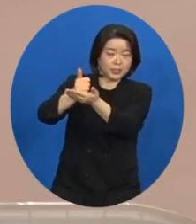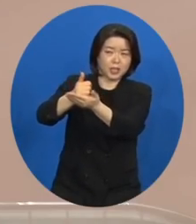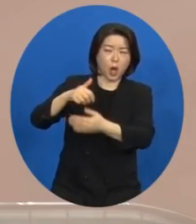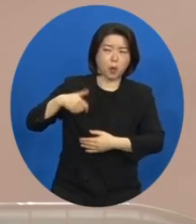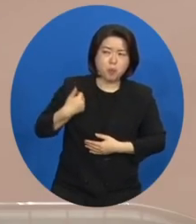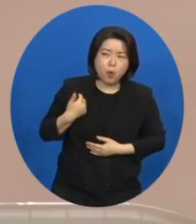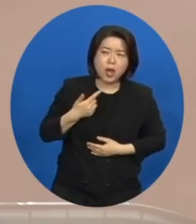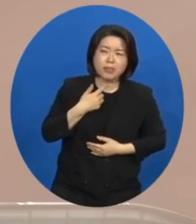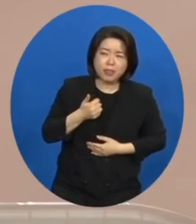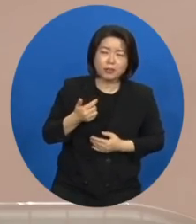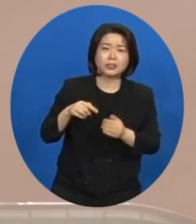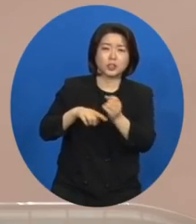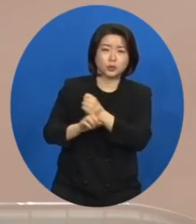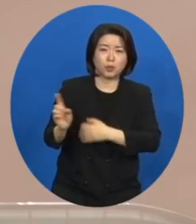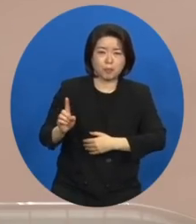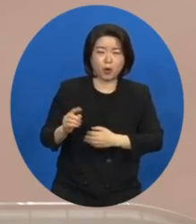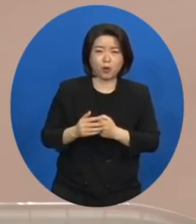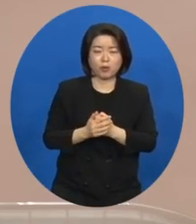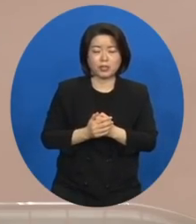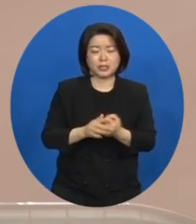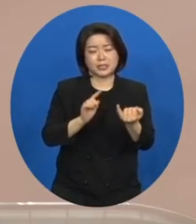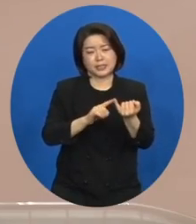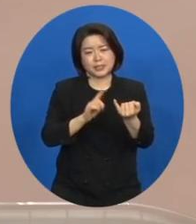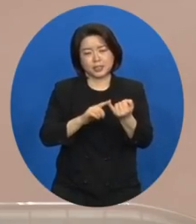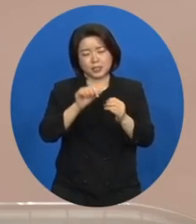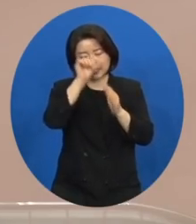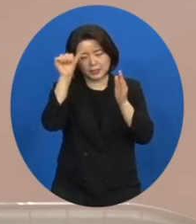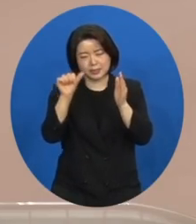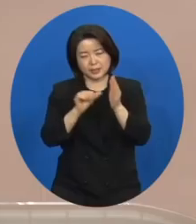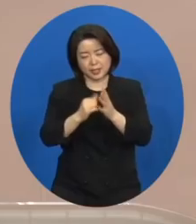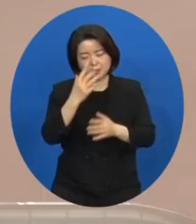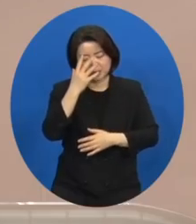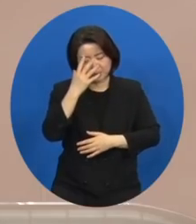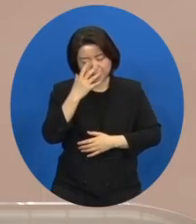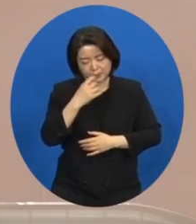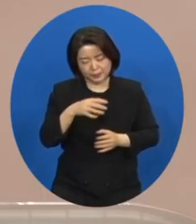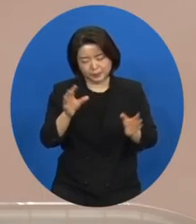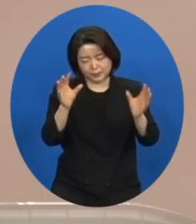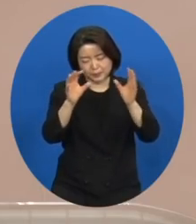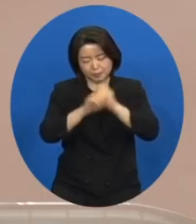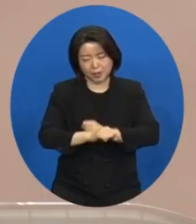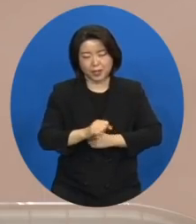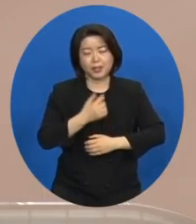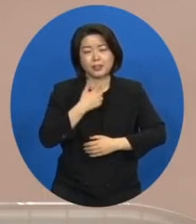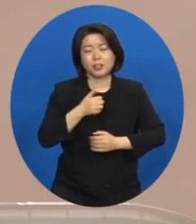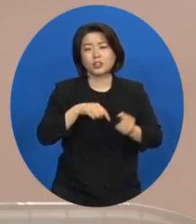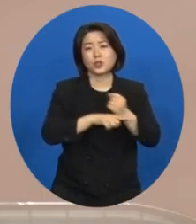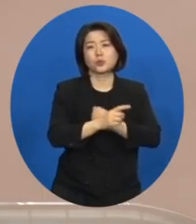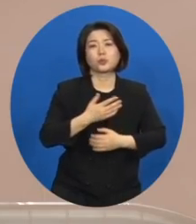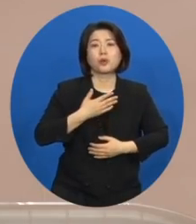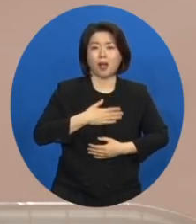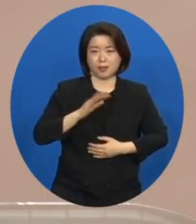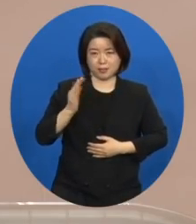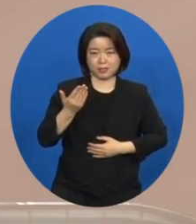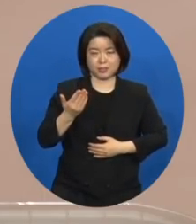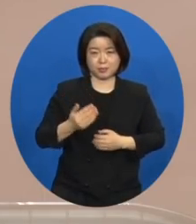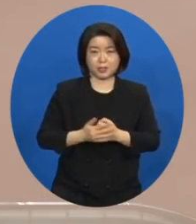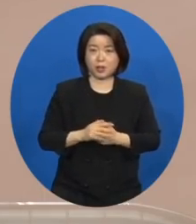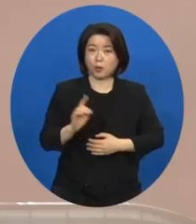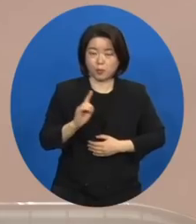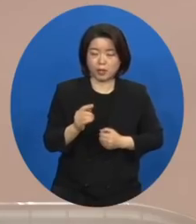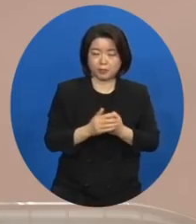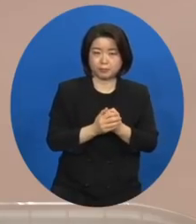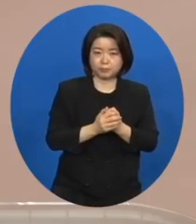그녀의 삶이 그렇게 피폐해져 감염 안거 작았던 이유가 무엇일까를 알았어요 어디서 알아내면 이온을